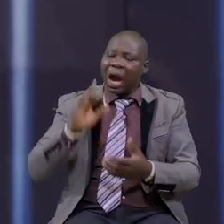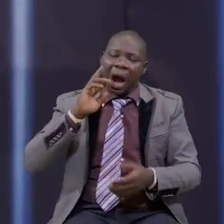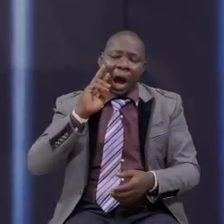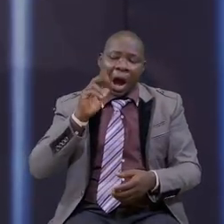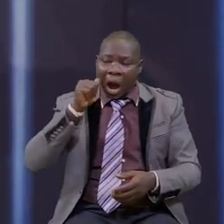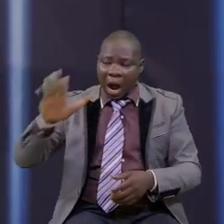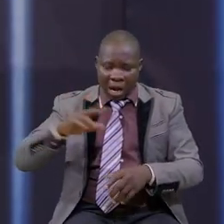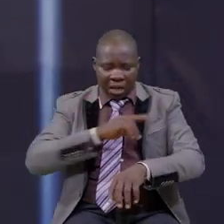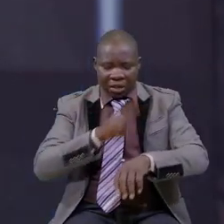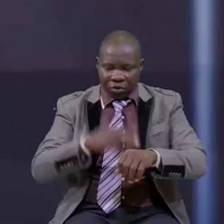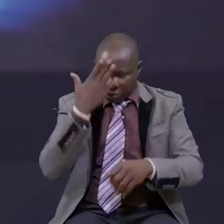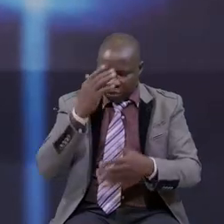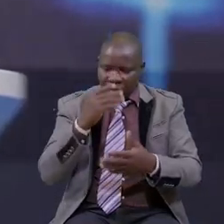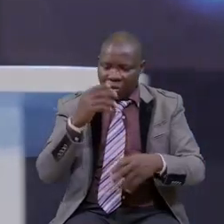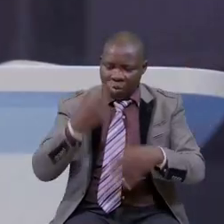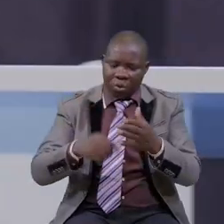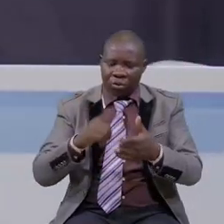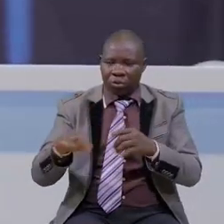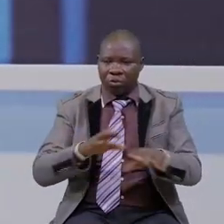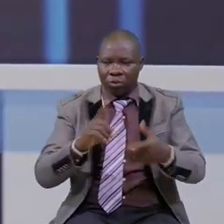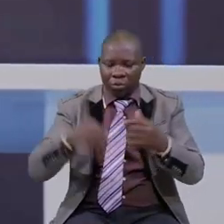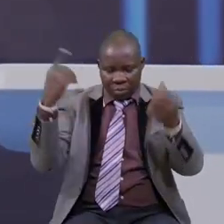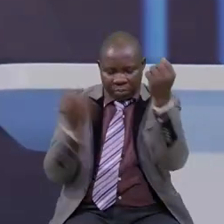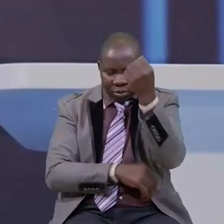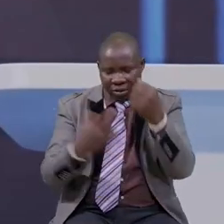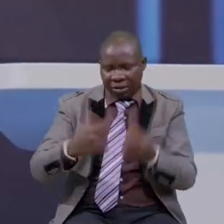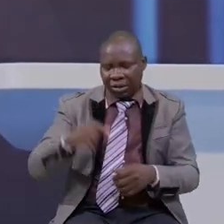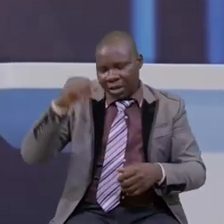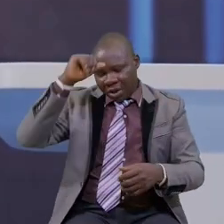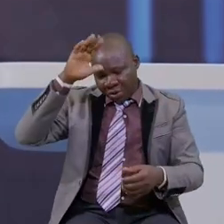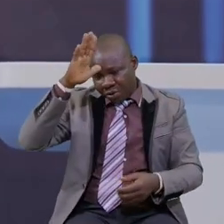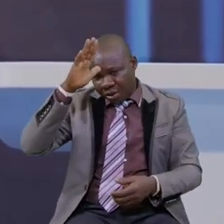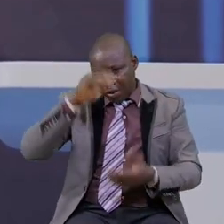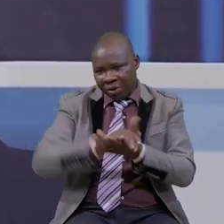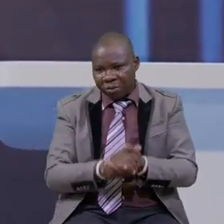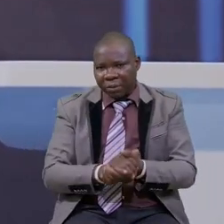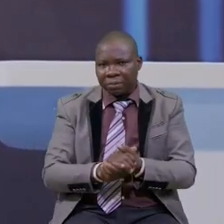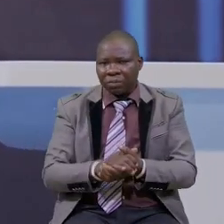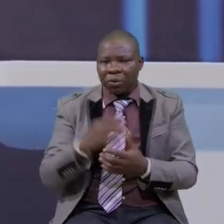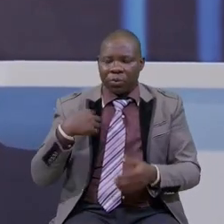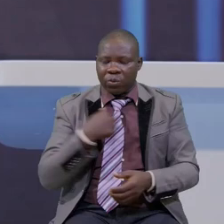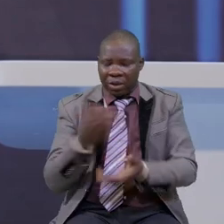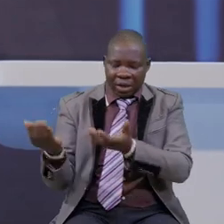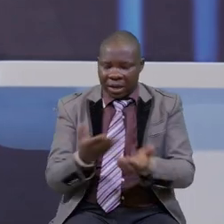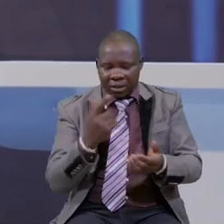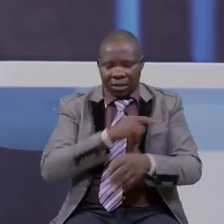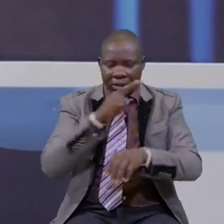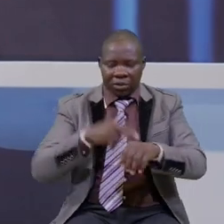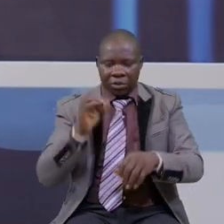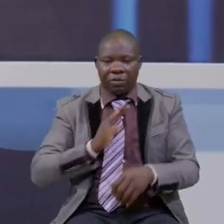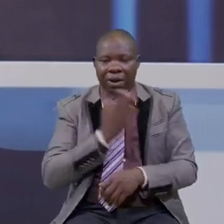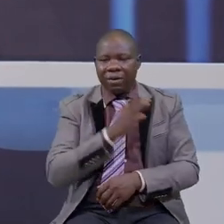mari. Et nous trimballons ça, la nature de notre père, la nature de notre maman, la nature des gens de